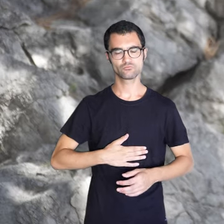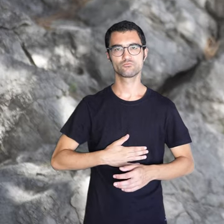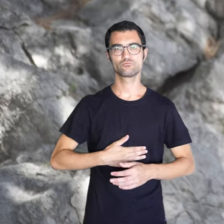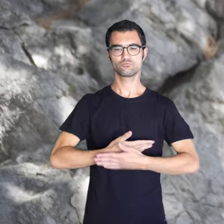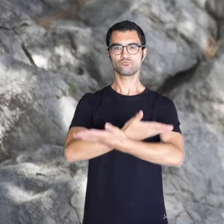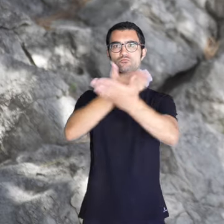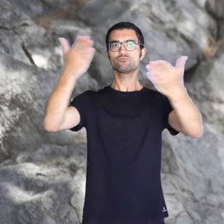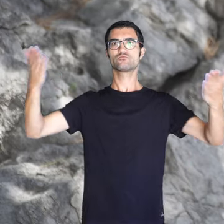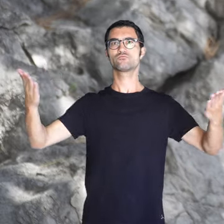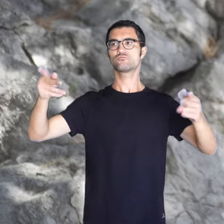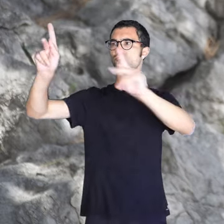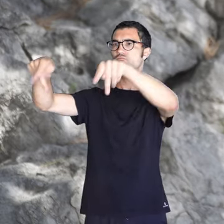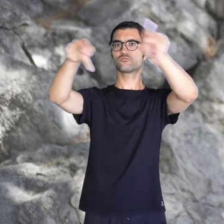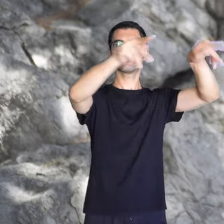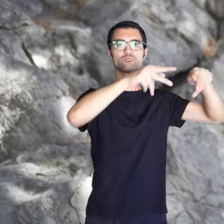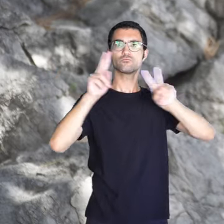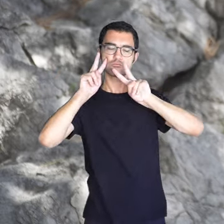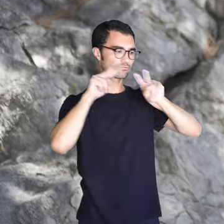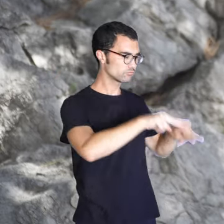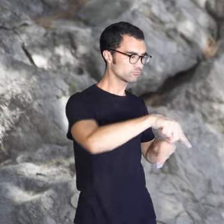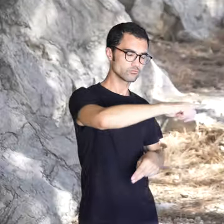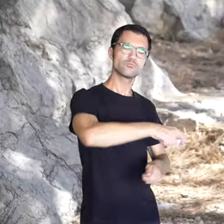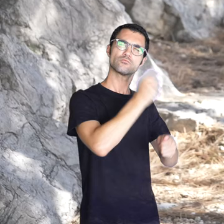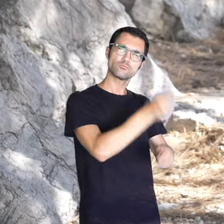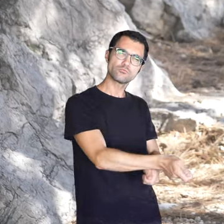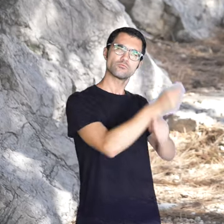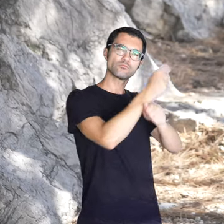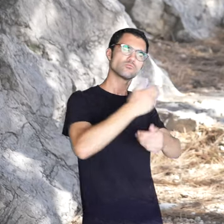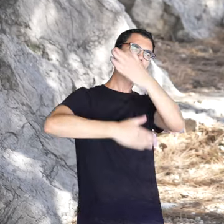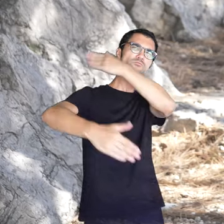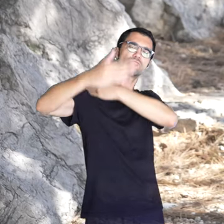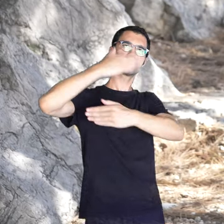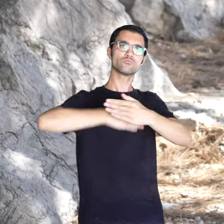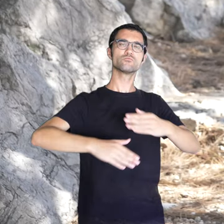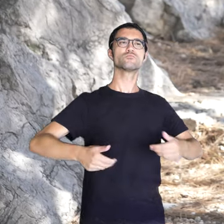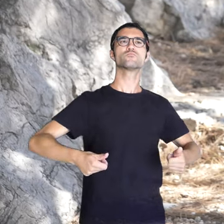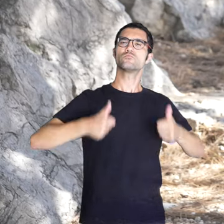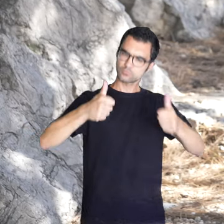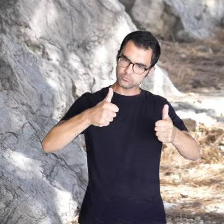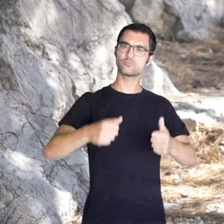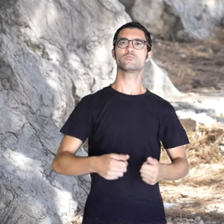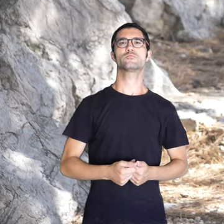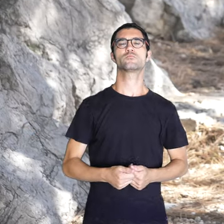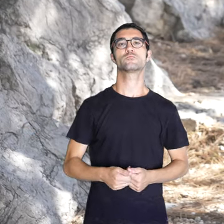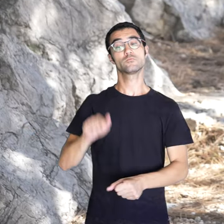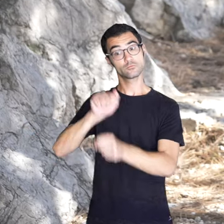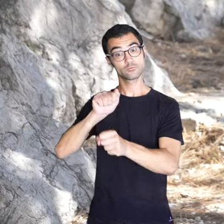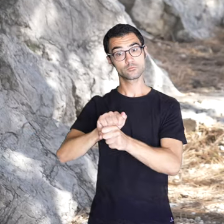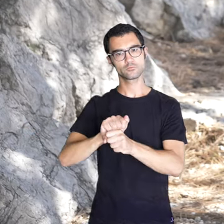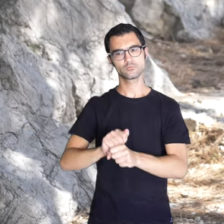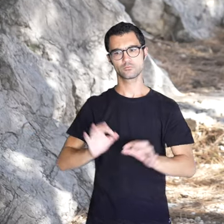la societat, que ho estem aconseguint, crec. L'altra, feina en